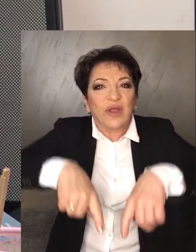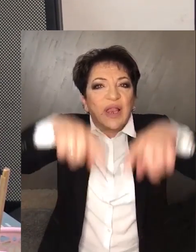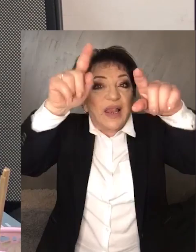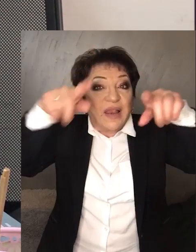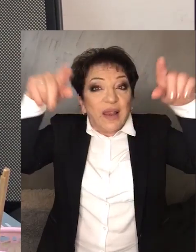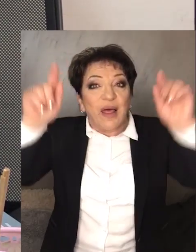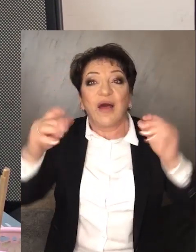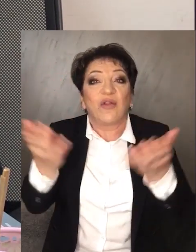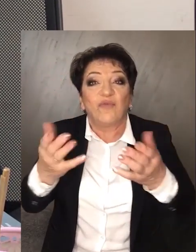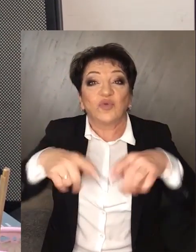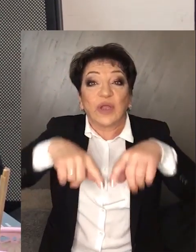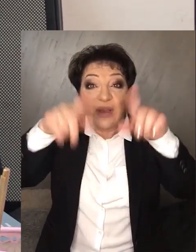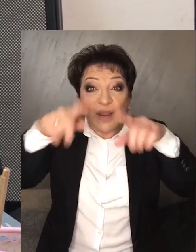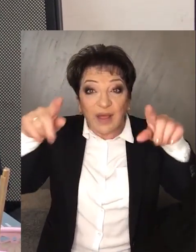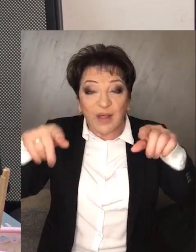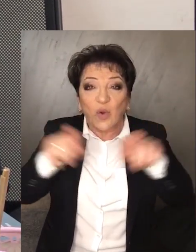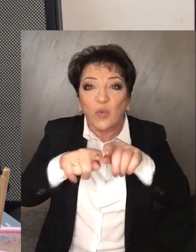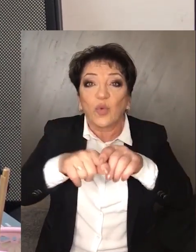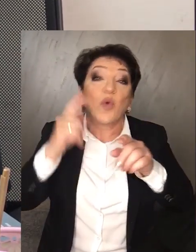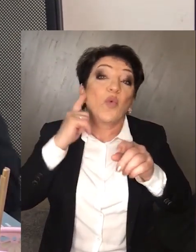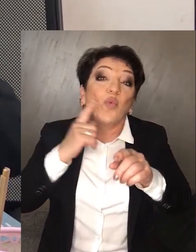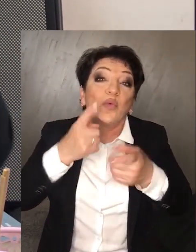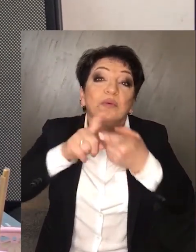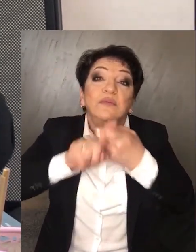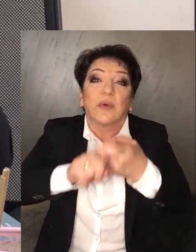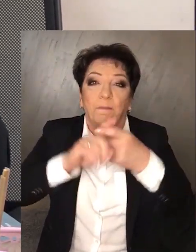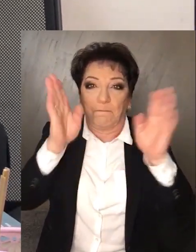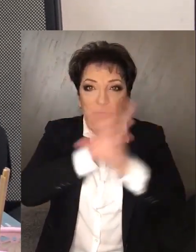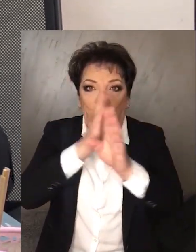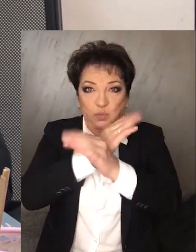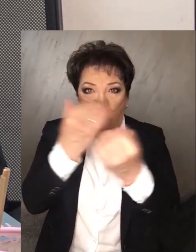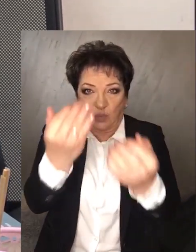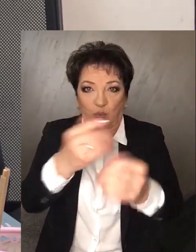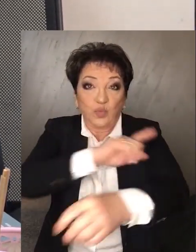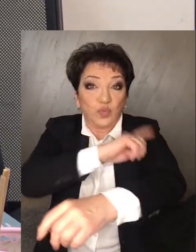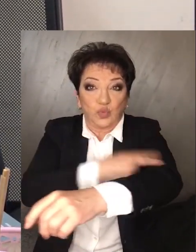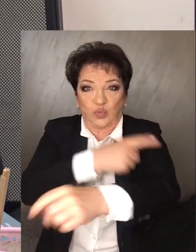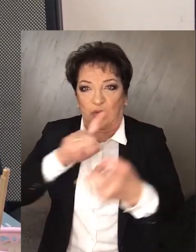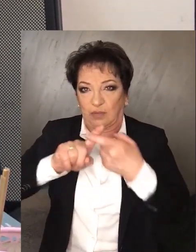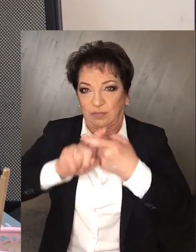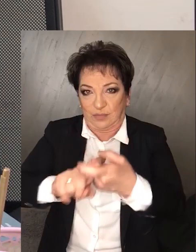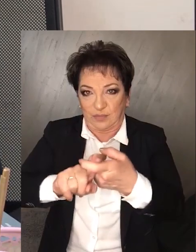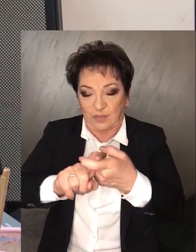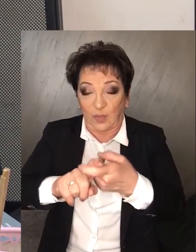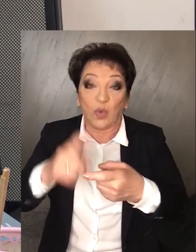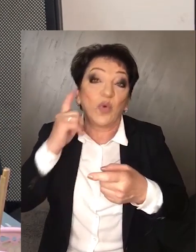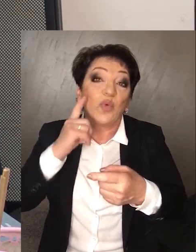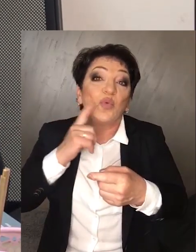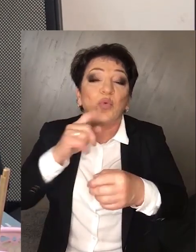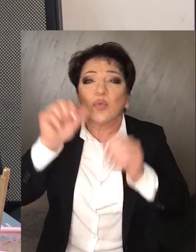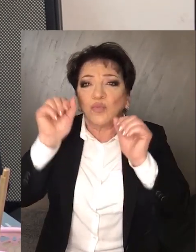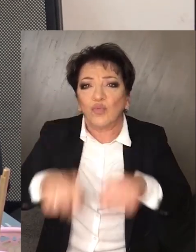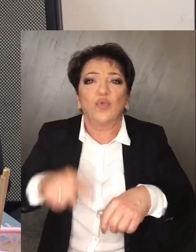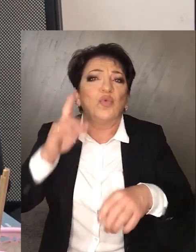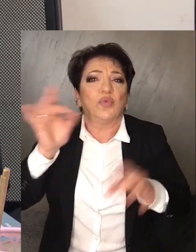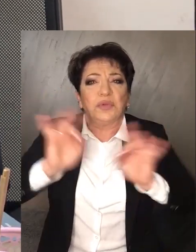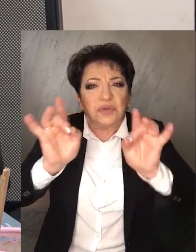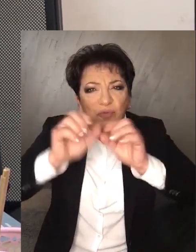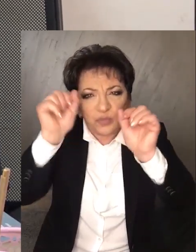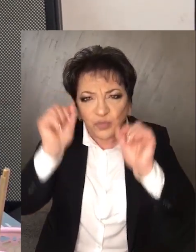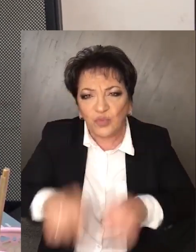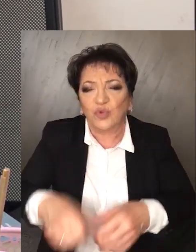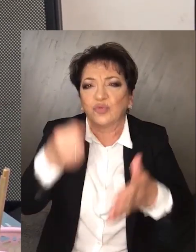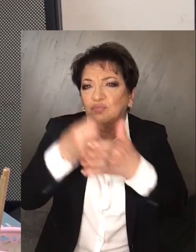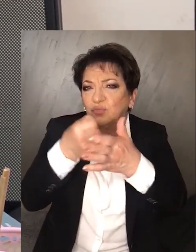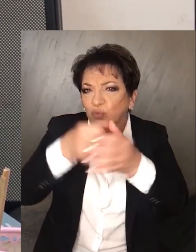պայքարը, ընդվզումը, անկեղծ է, ամեն ինչը անկեղծ է։ Լեռները ոնց են։ Խուլերը լրիվ բնության այդ արարումին,